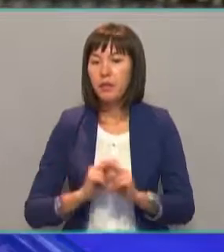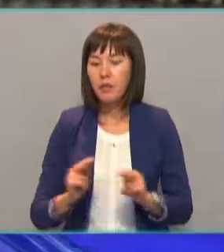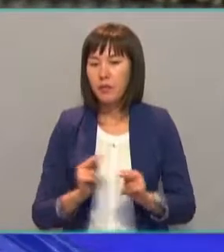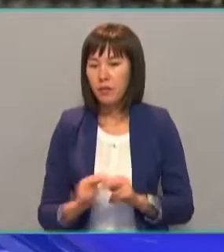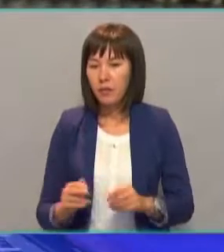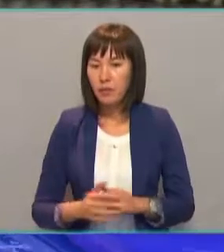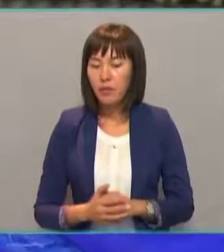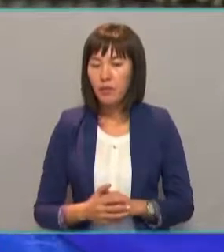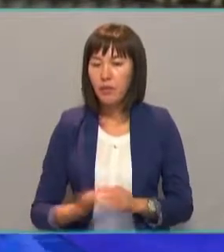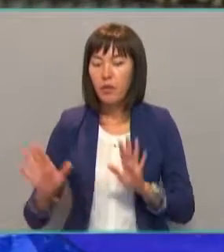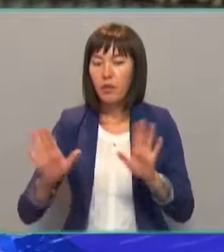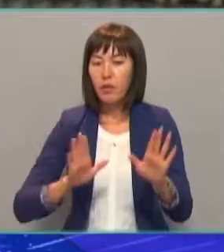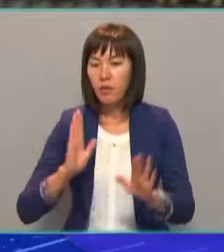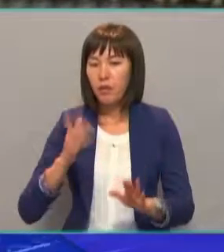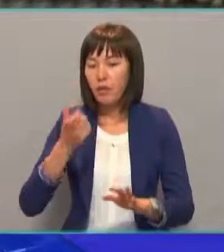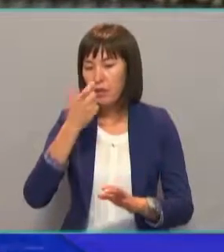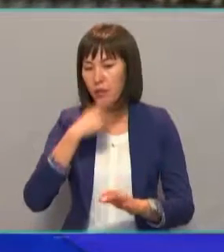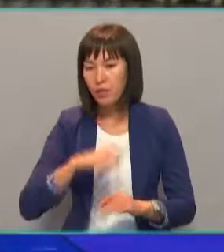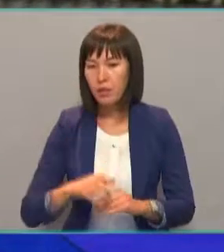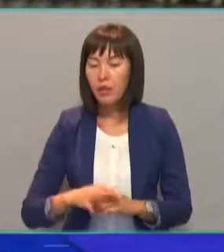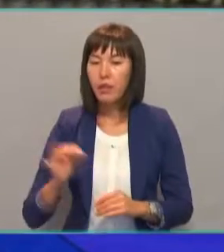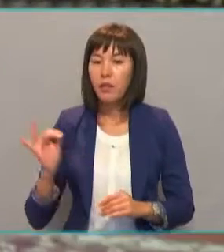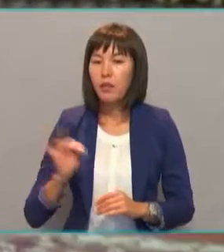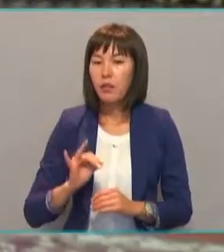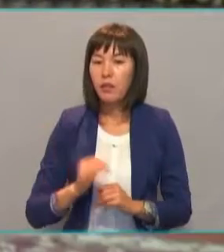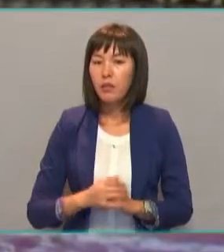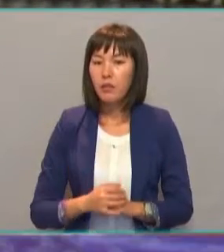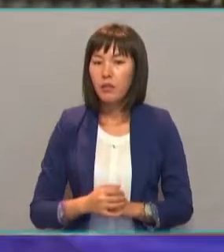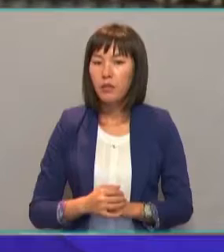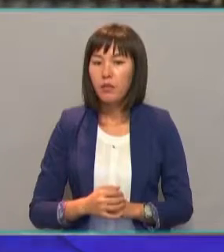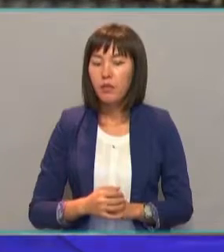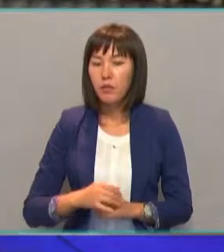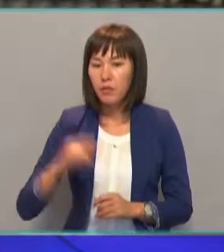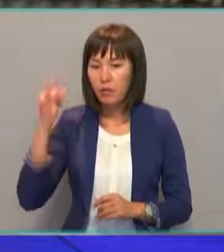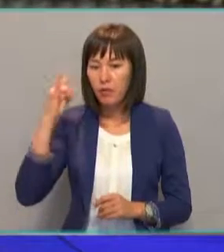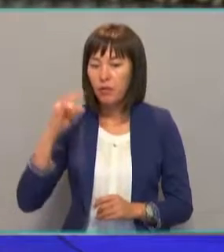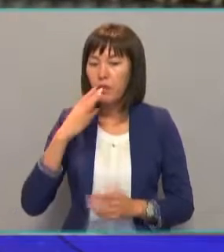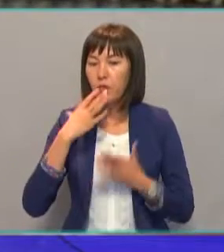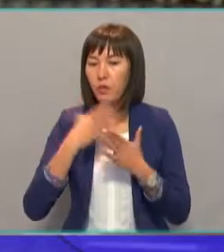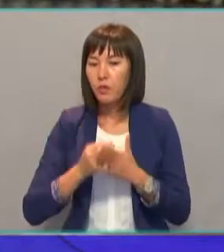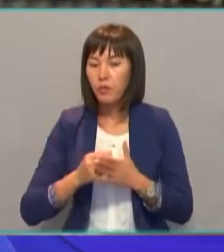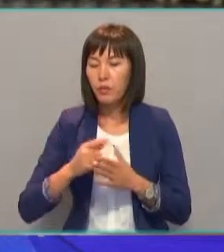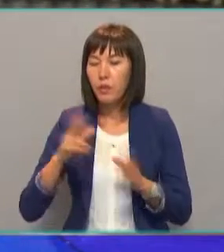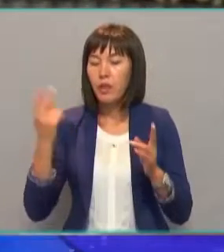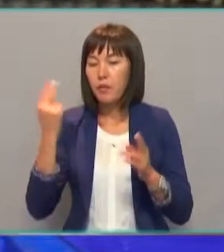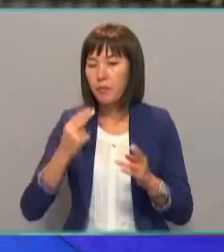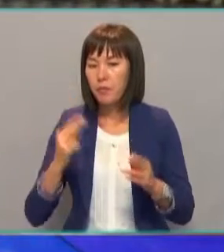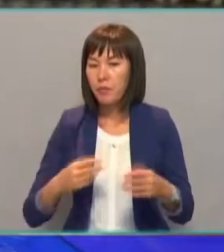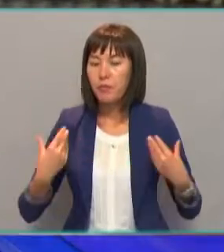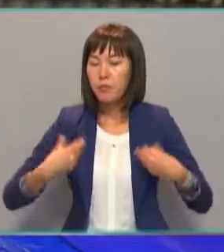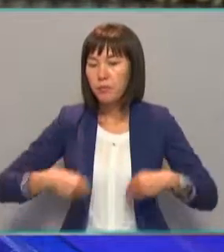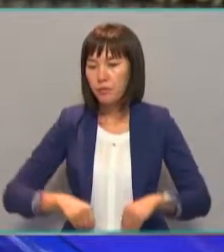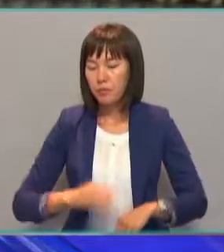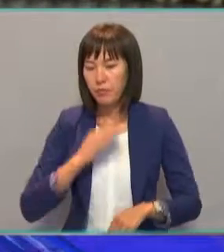қоса сахнада жүріп тұру этикасы және қазақша өздерінің ойы өрне киген киімдеріне